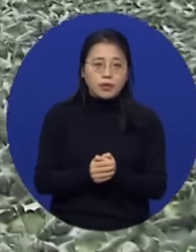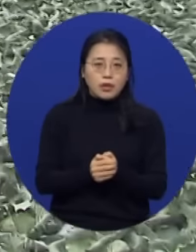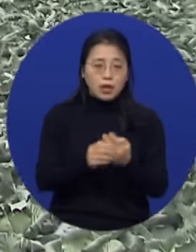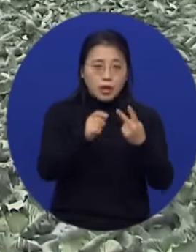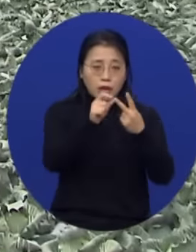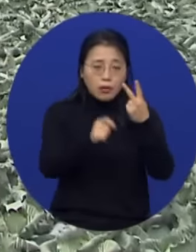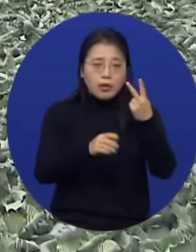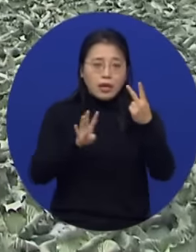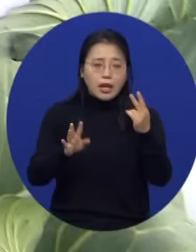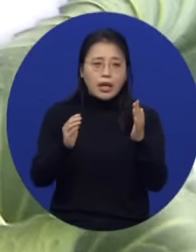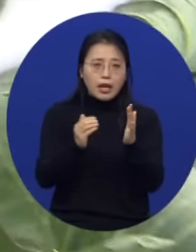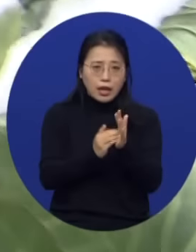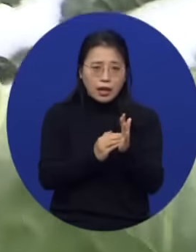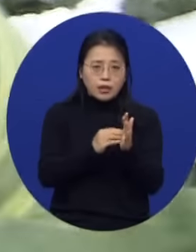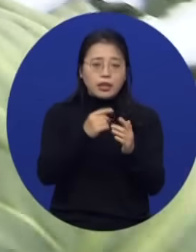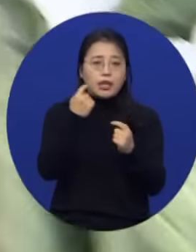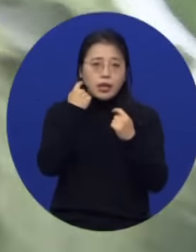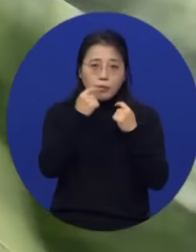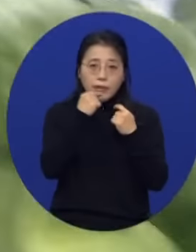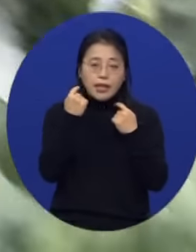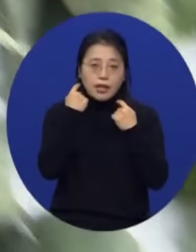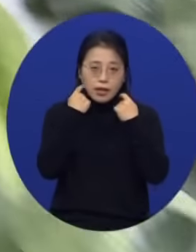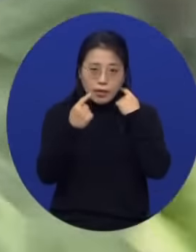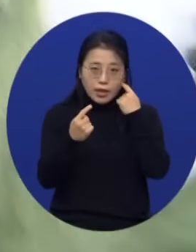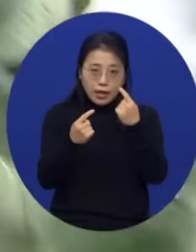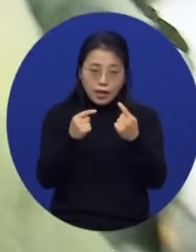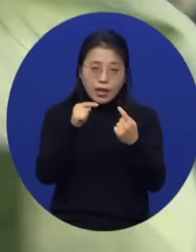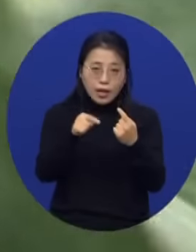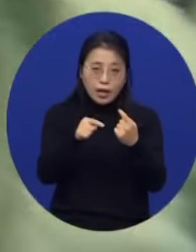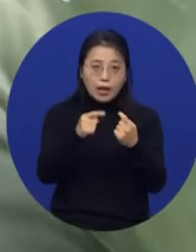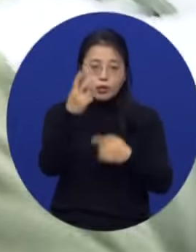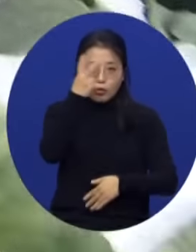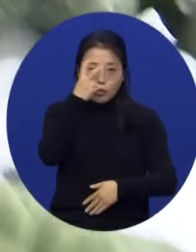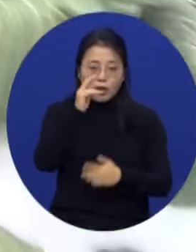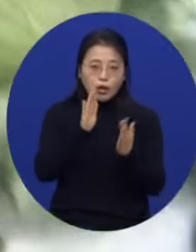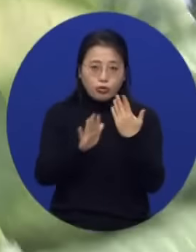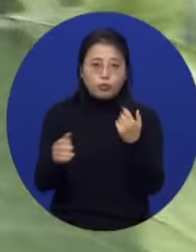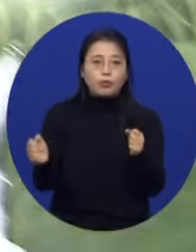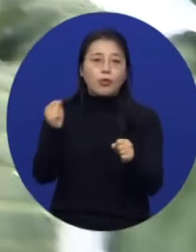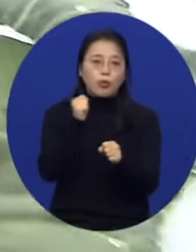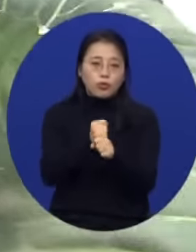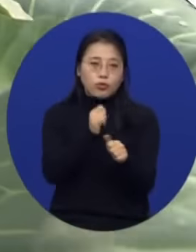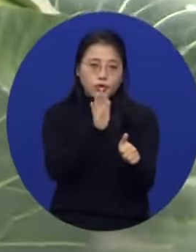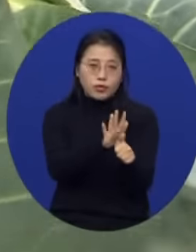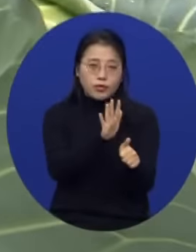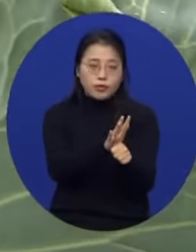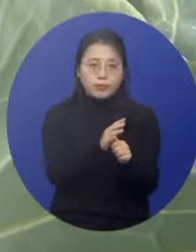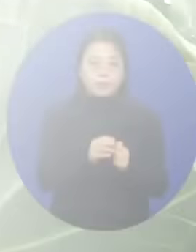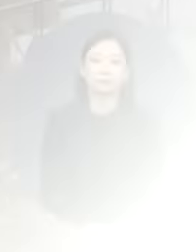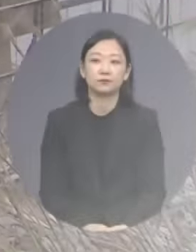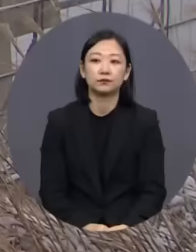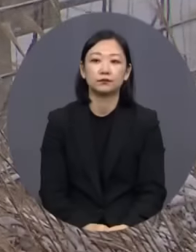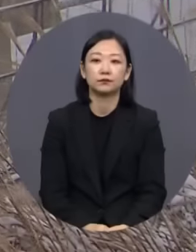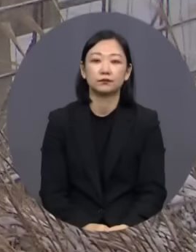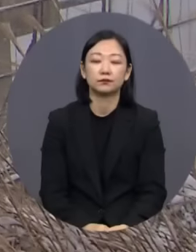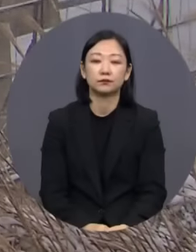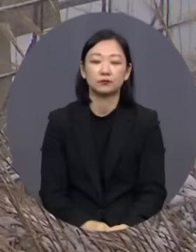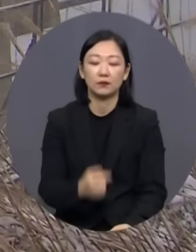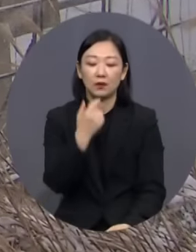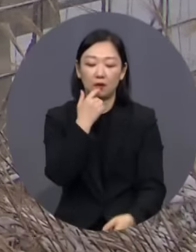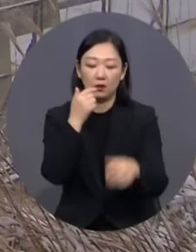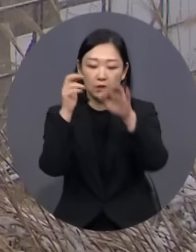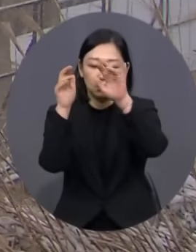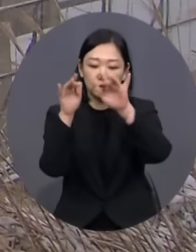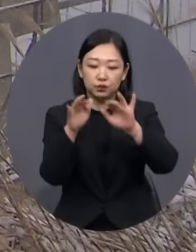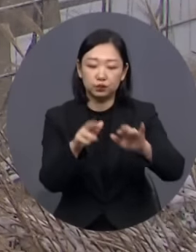이번 한파와 폭설 피해를 조사해 복구 지원에 나설 계획입니다. MBC 뉴스 이따금입니다. 하얗게